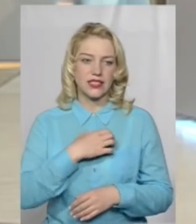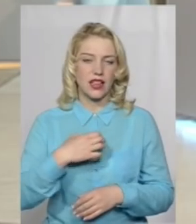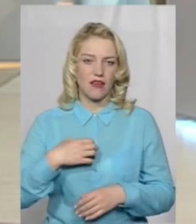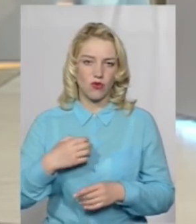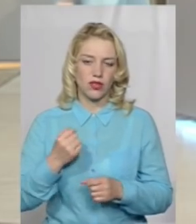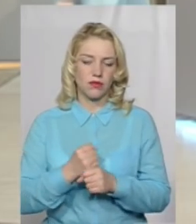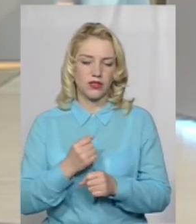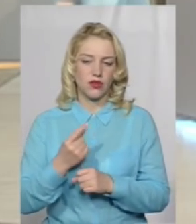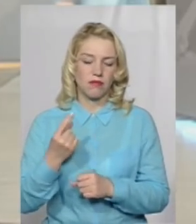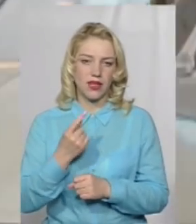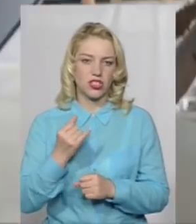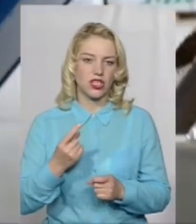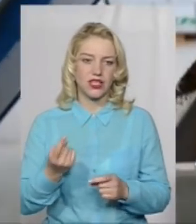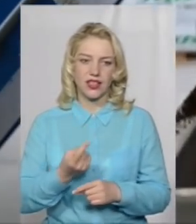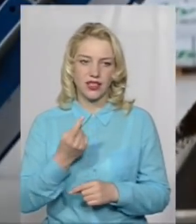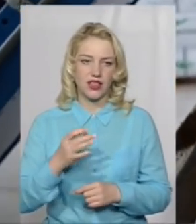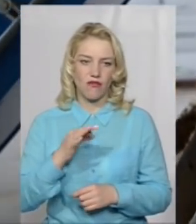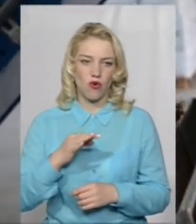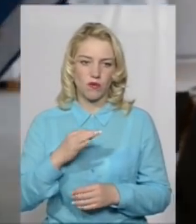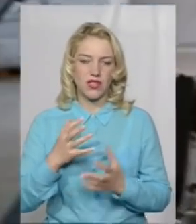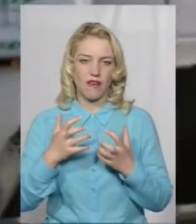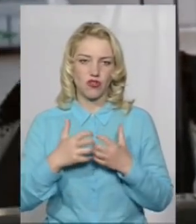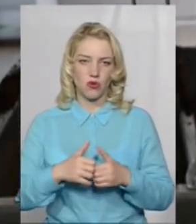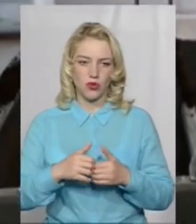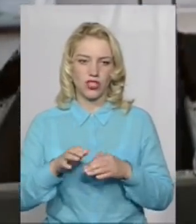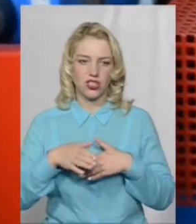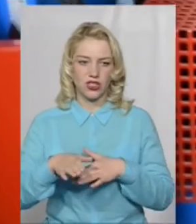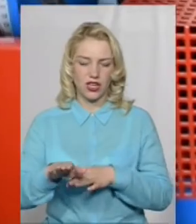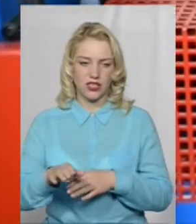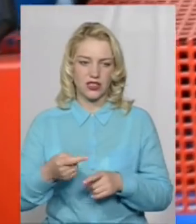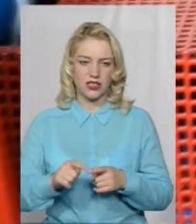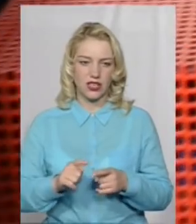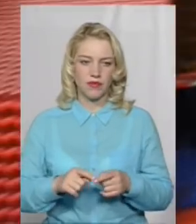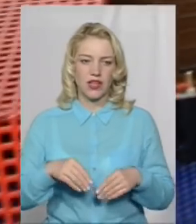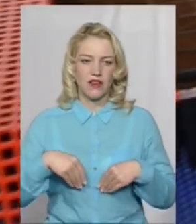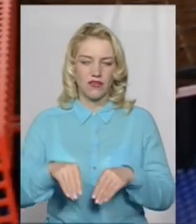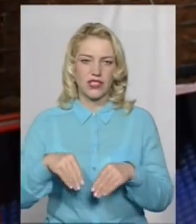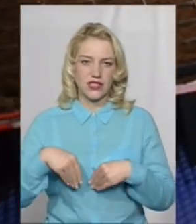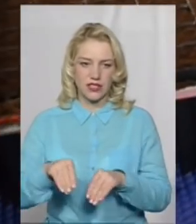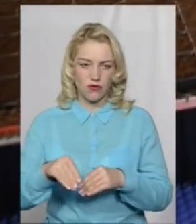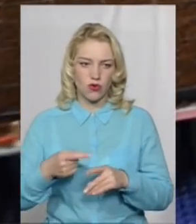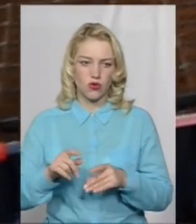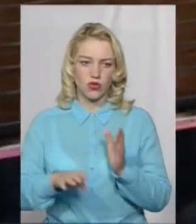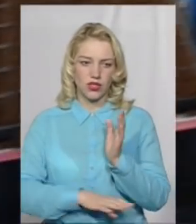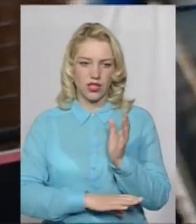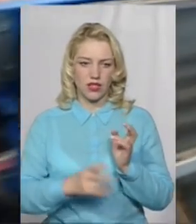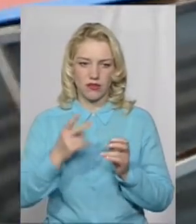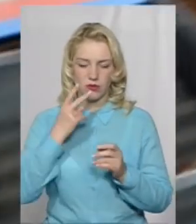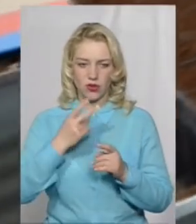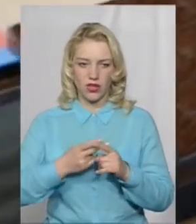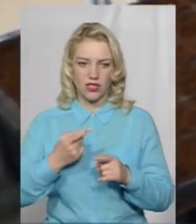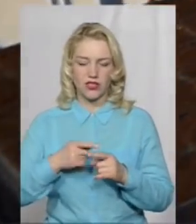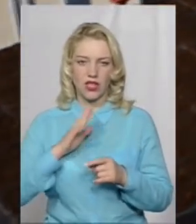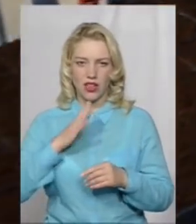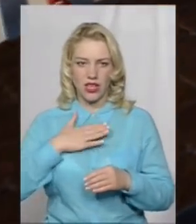працює перша і поки єдина в області автоматична лінія з точного висіву насіння дерев. Уже показує наш